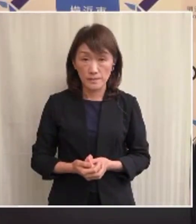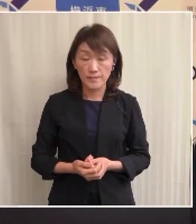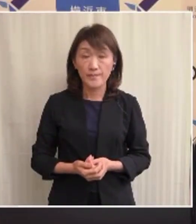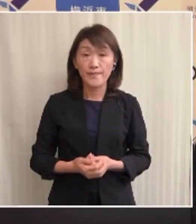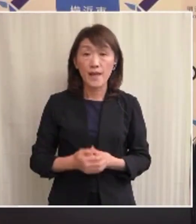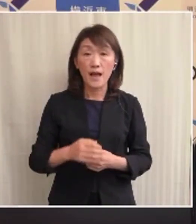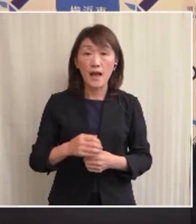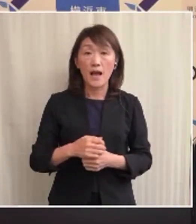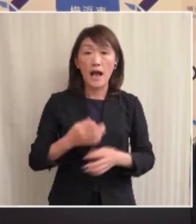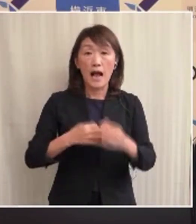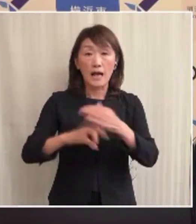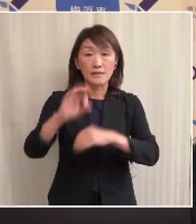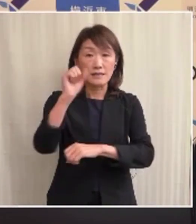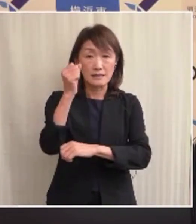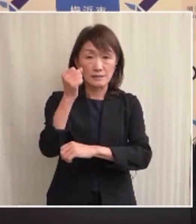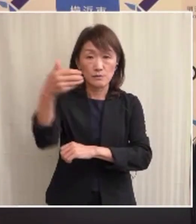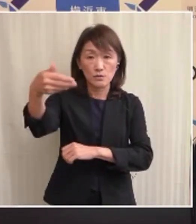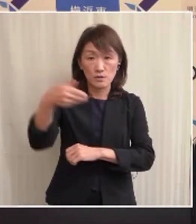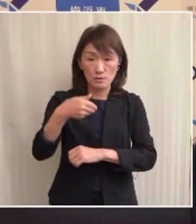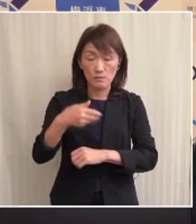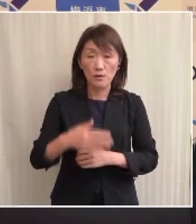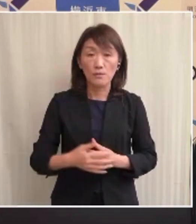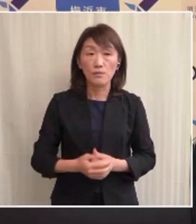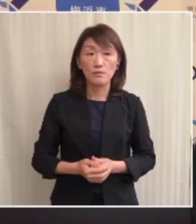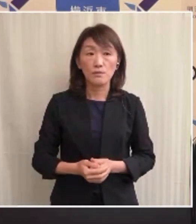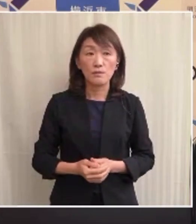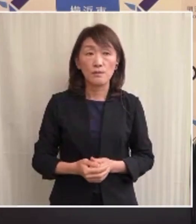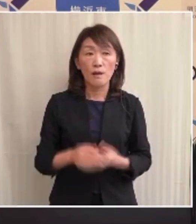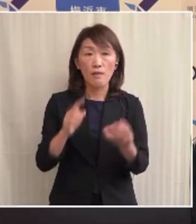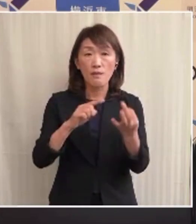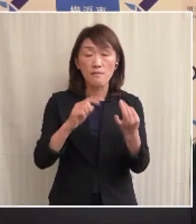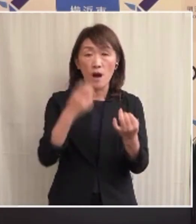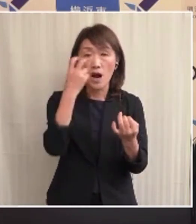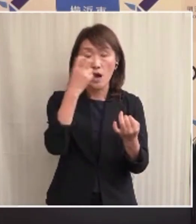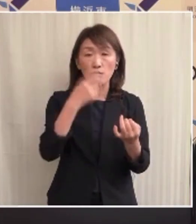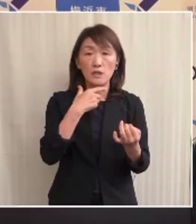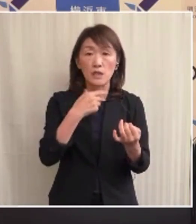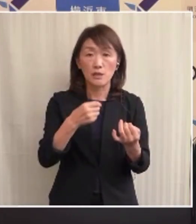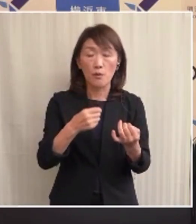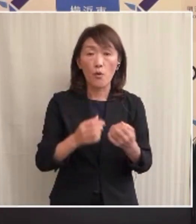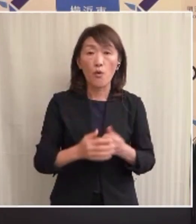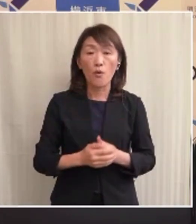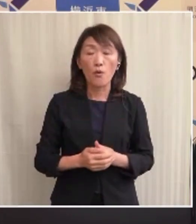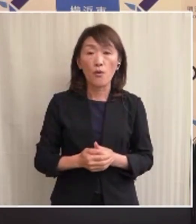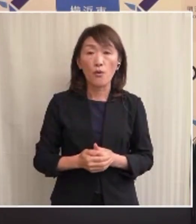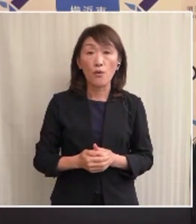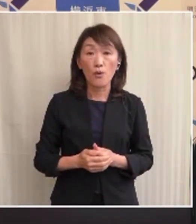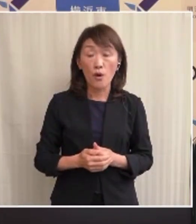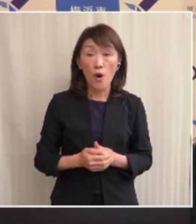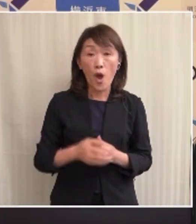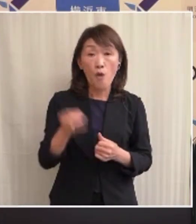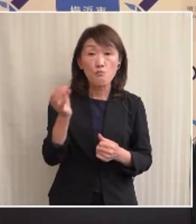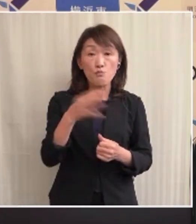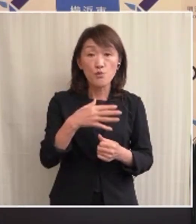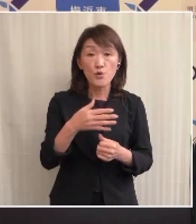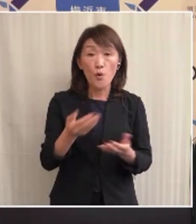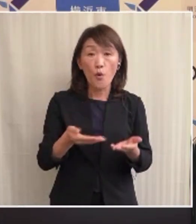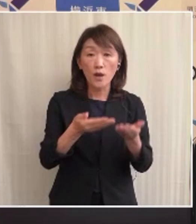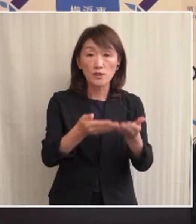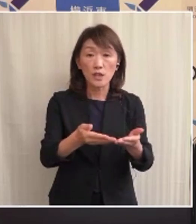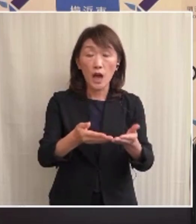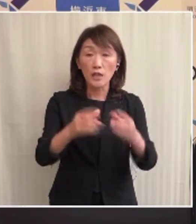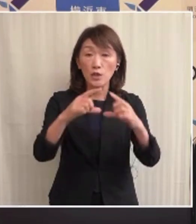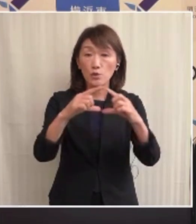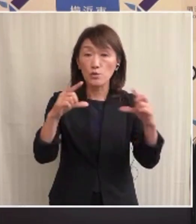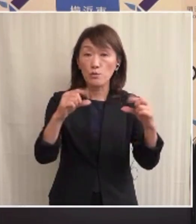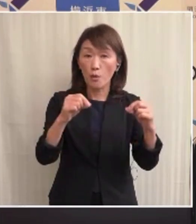すいません、朝日新聞の伊藤です。よろしくお願いします。何点か確認させていただきたいんですが、すみません、このまず無料お預かりクーポンのです